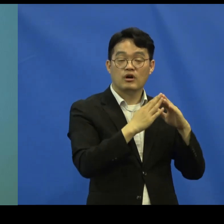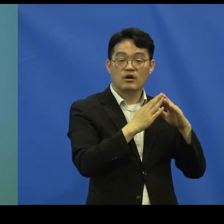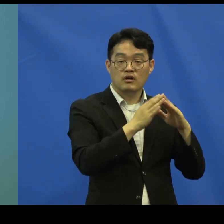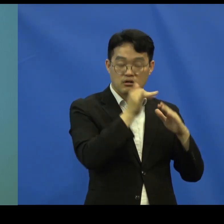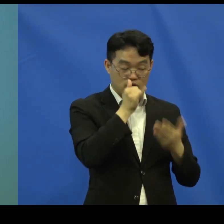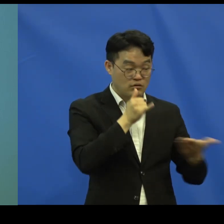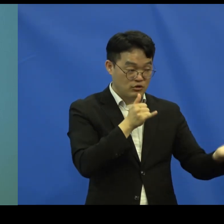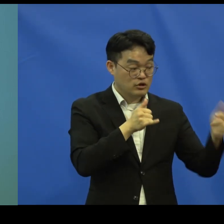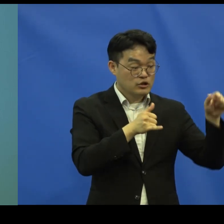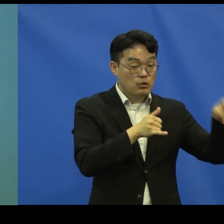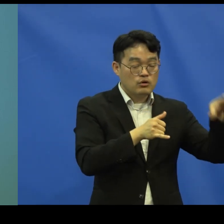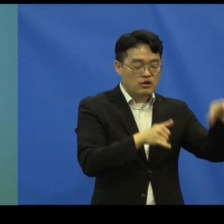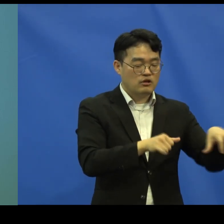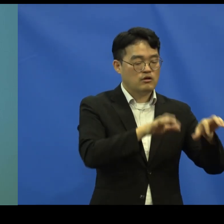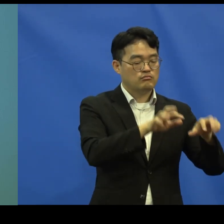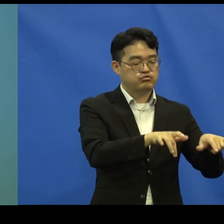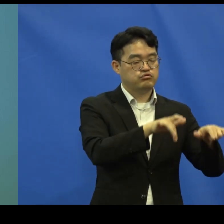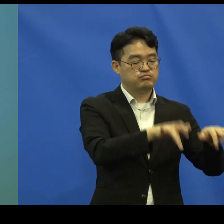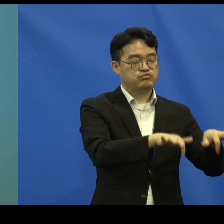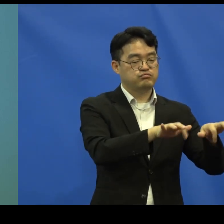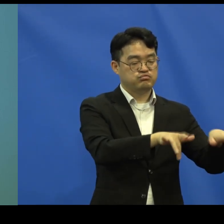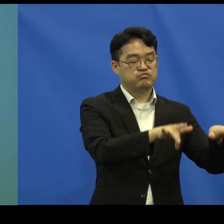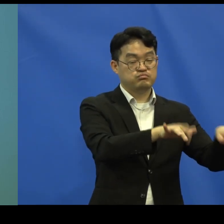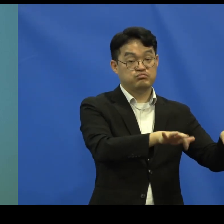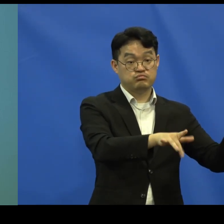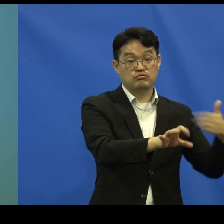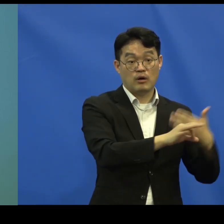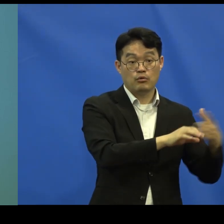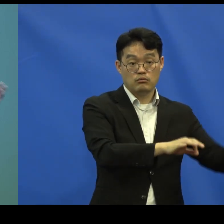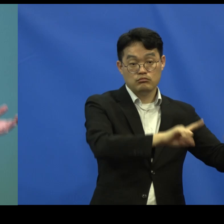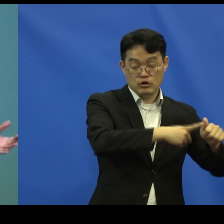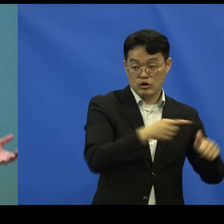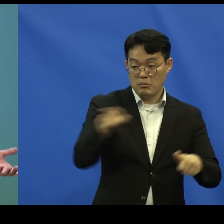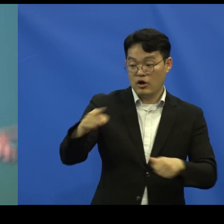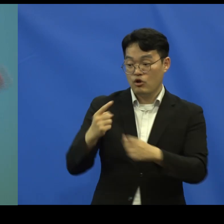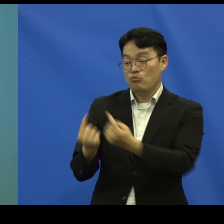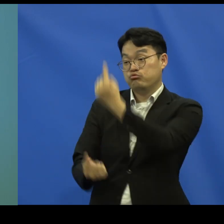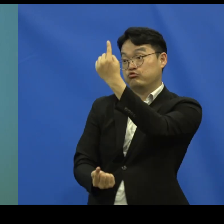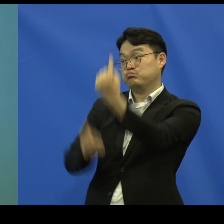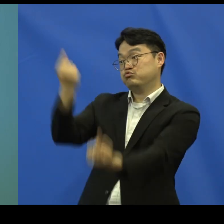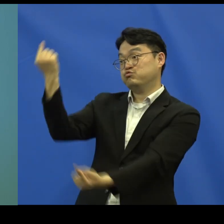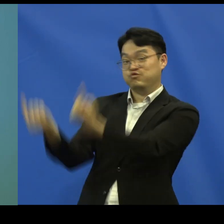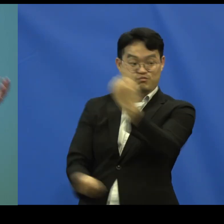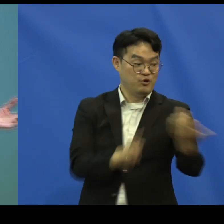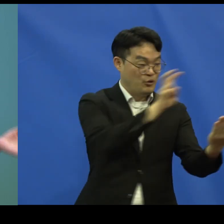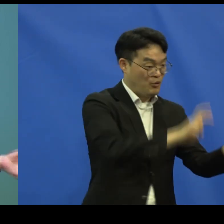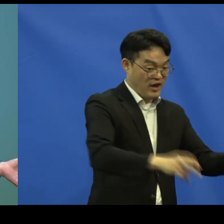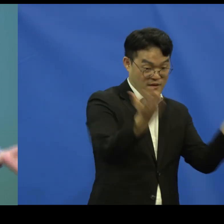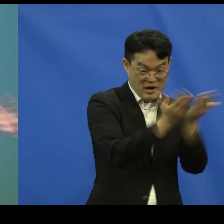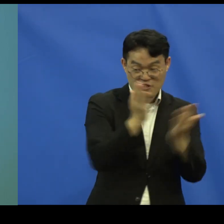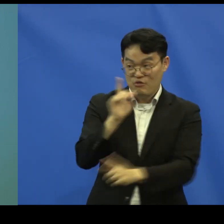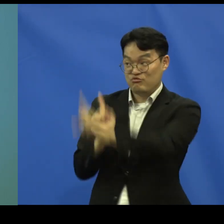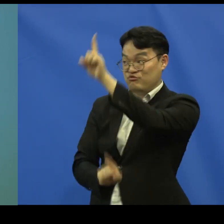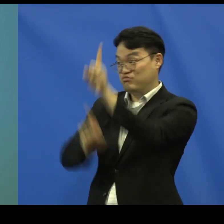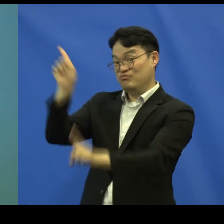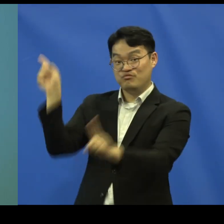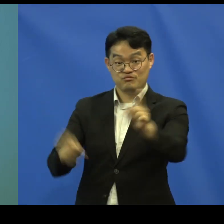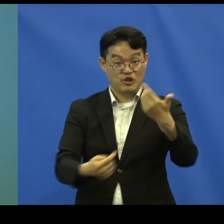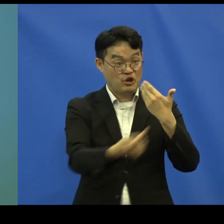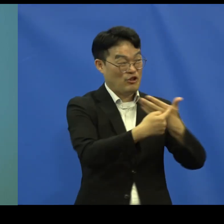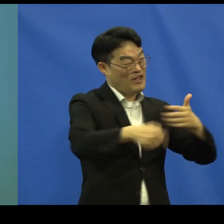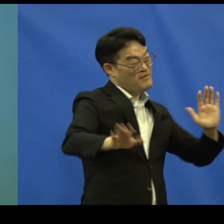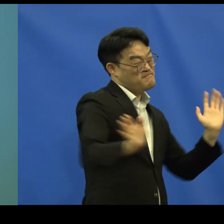파이프 올간에다 분수가 춤을 춰요. 그리고 안에도 뭐 분수가 있고 바깥에도 있고 크리스탈로 교회를 지어놓고 뭐